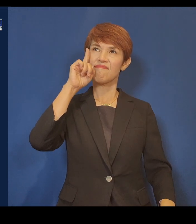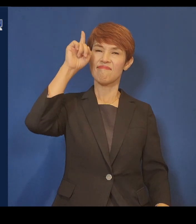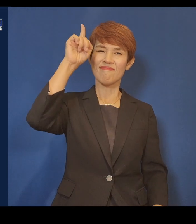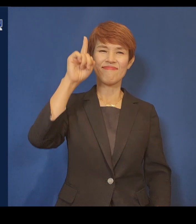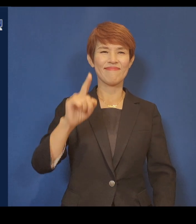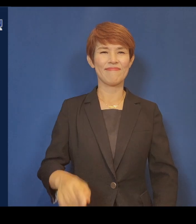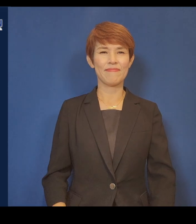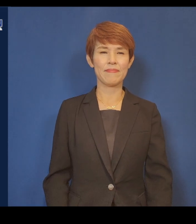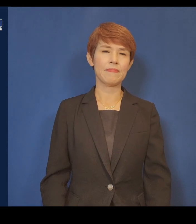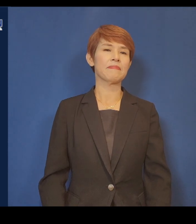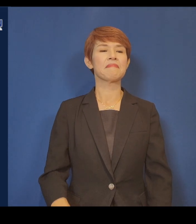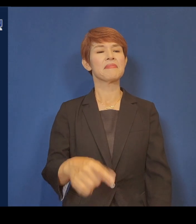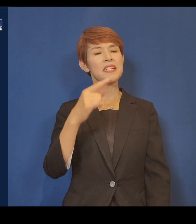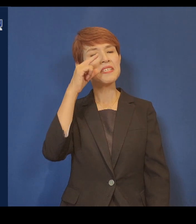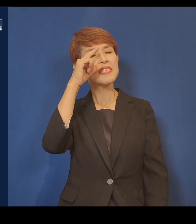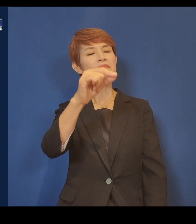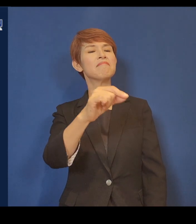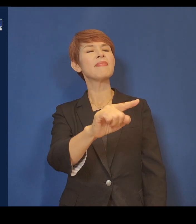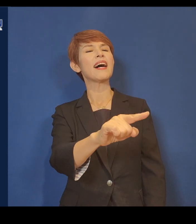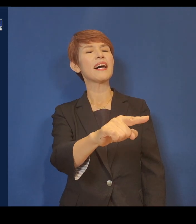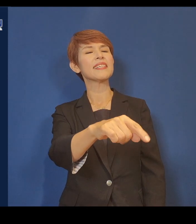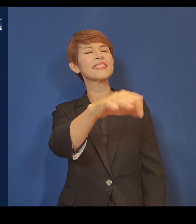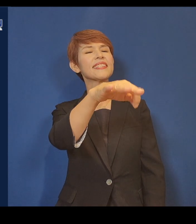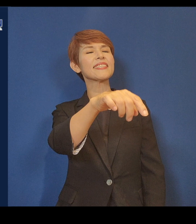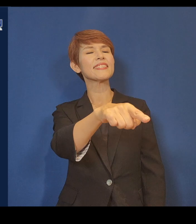높고 늘 남을 알로 봐요.